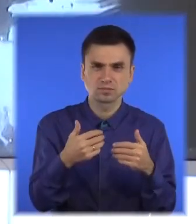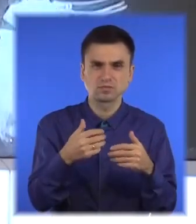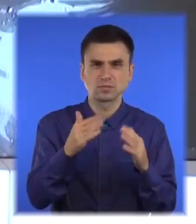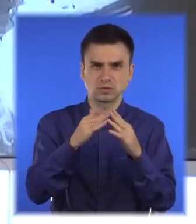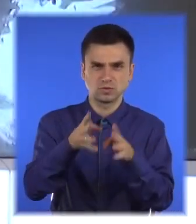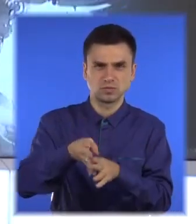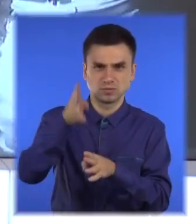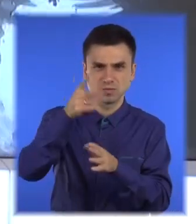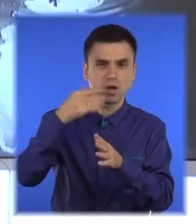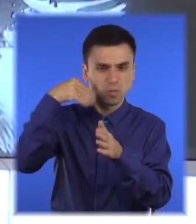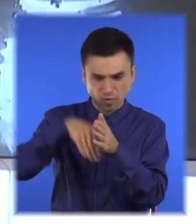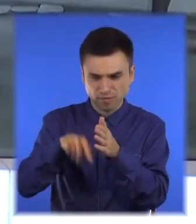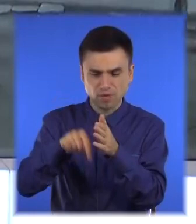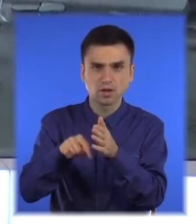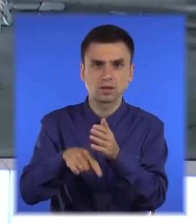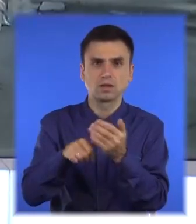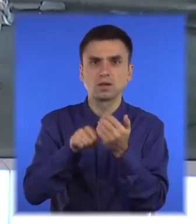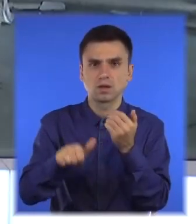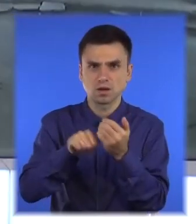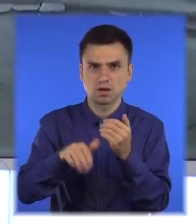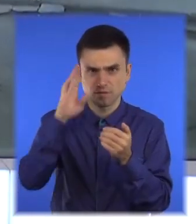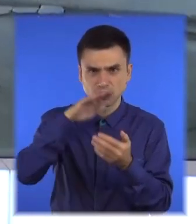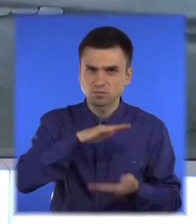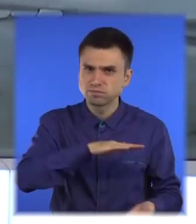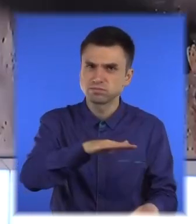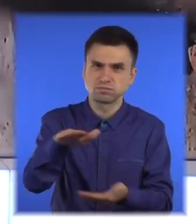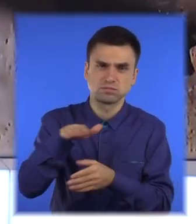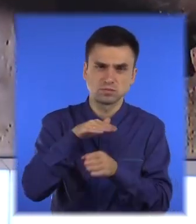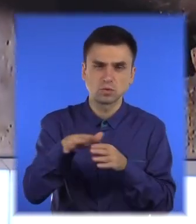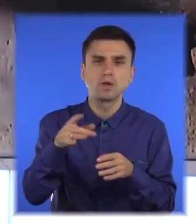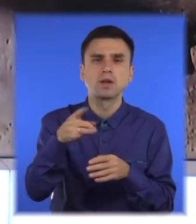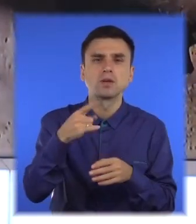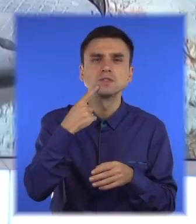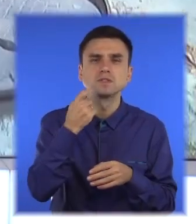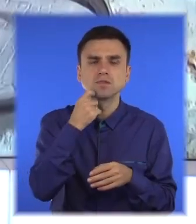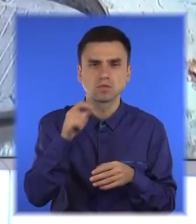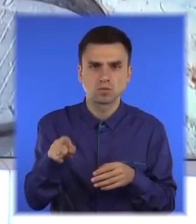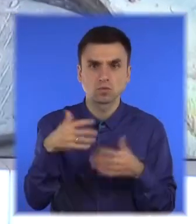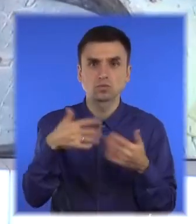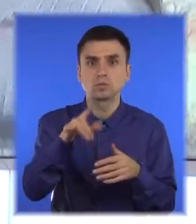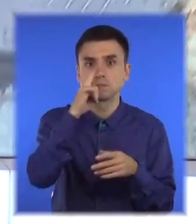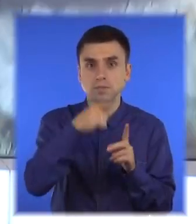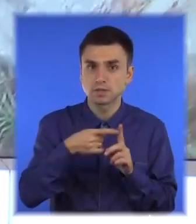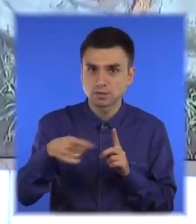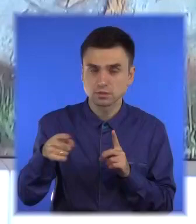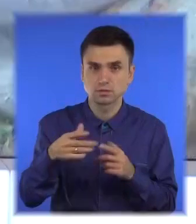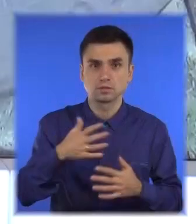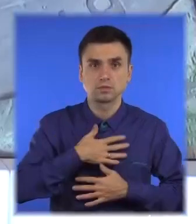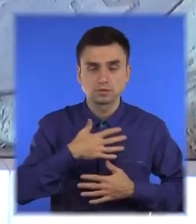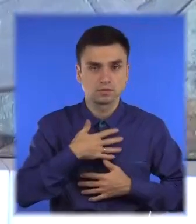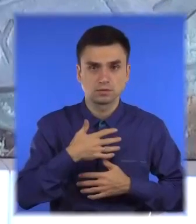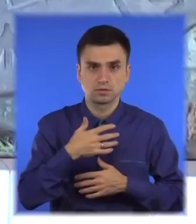підвал мешканцям п'ятиповерхівки у Тернівському районі вже місяць, як немає чим дихати. Містяни стверджують, терміново